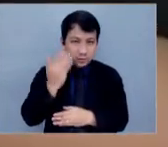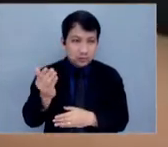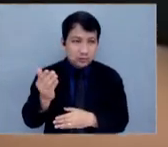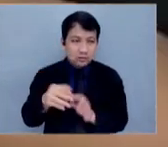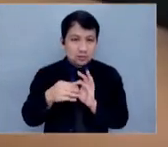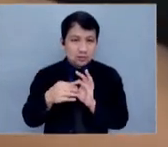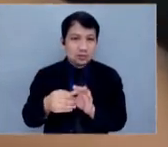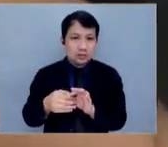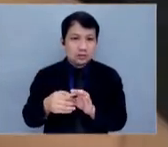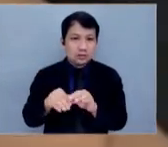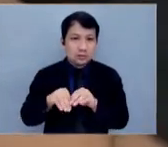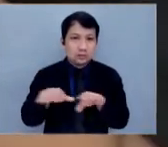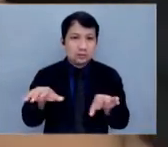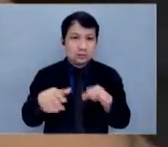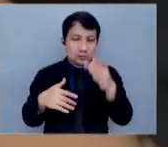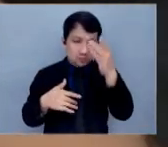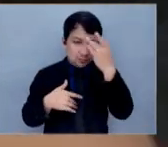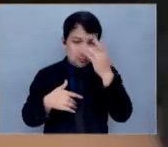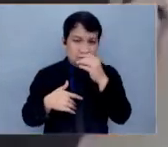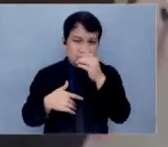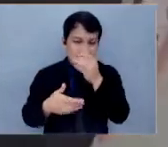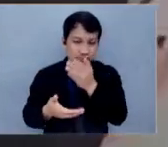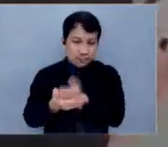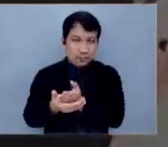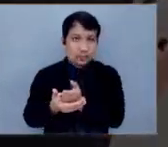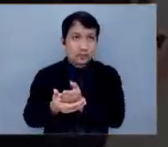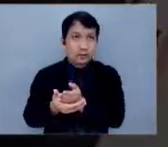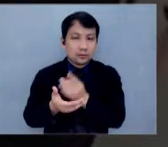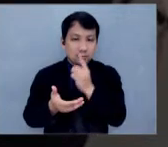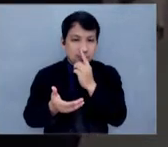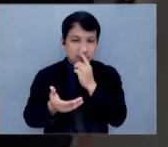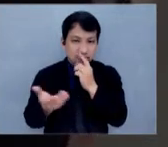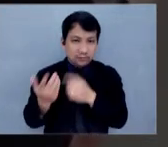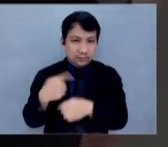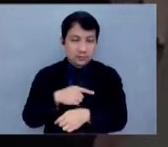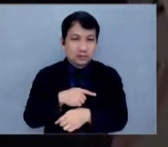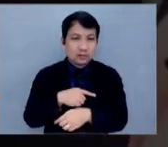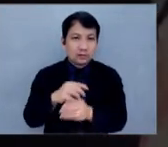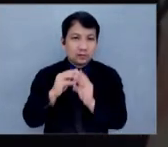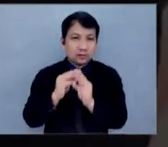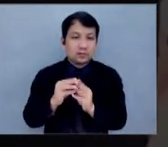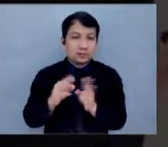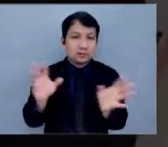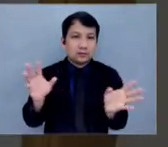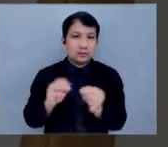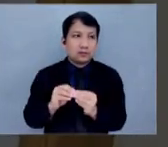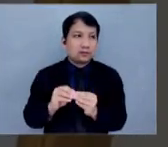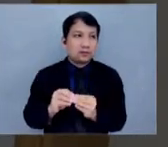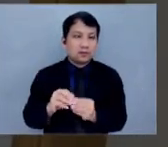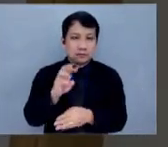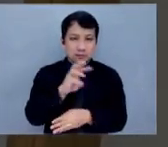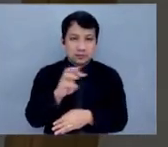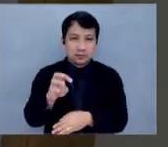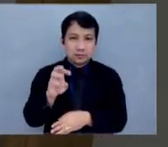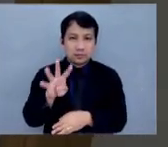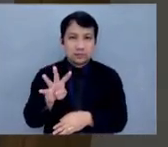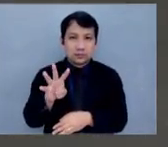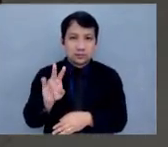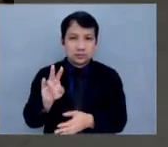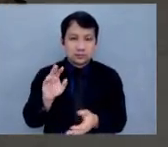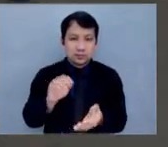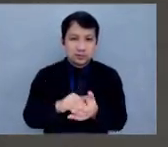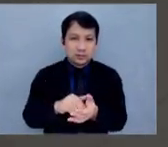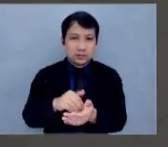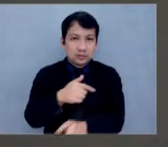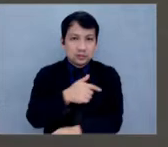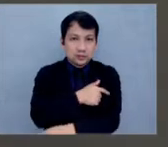doon. Pansamantalang inihinto ang bakunahan dahil sa Eid al-Fitr. Sa huling datos, halos 647,000 na bata ang nabakunahan